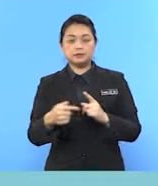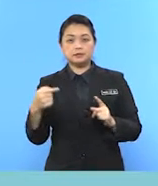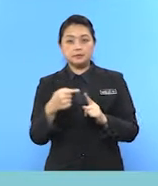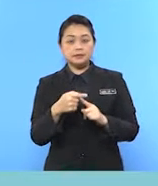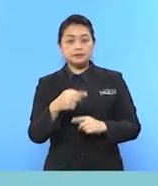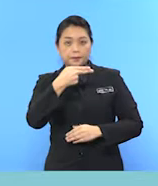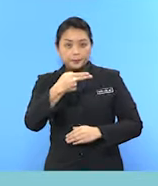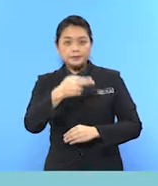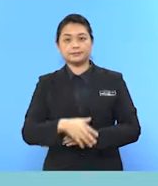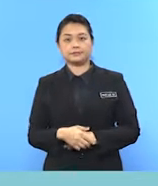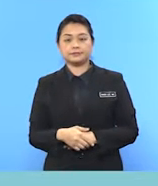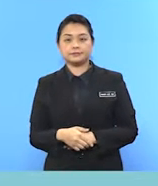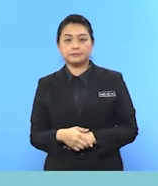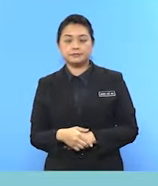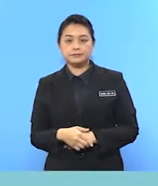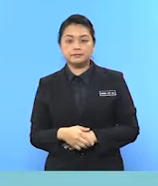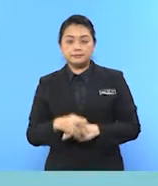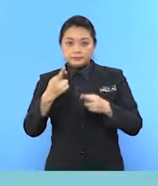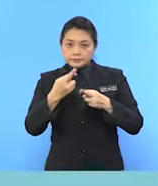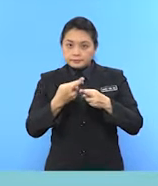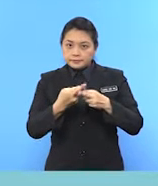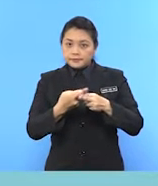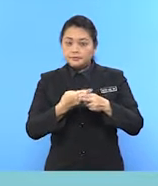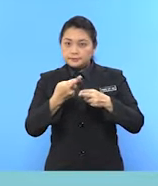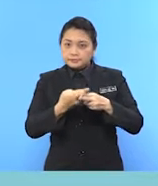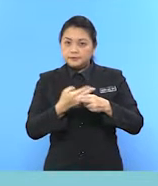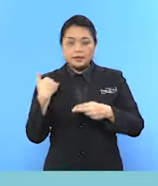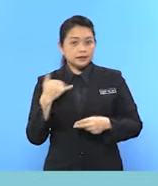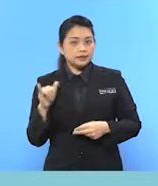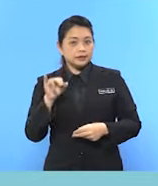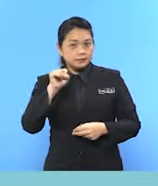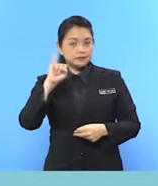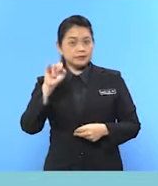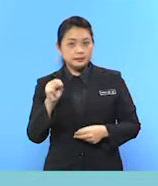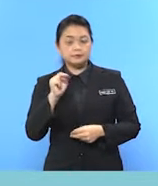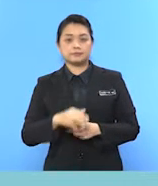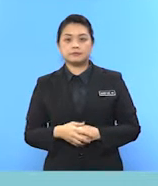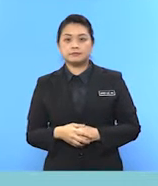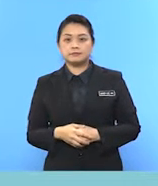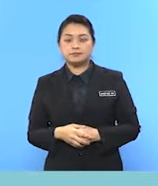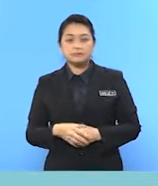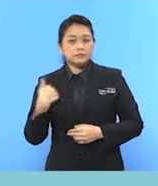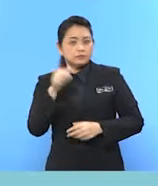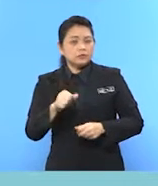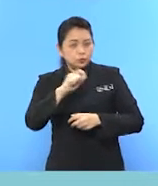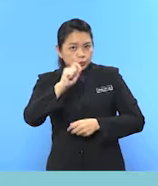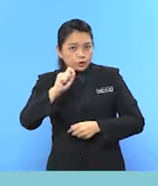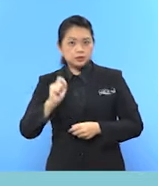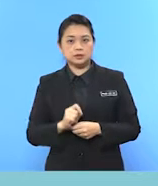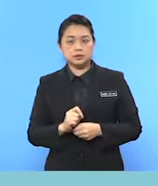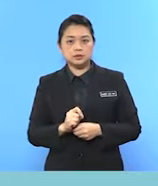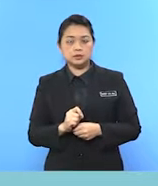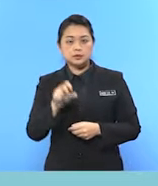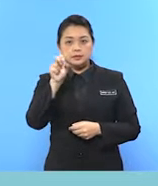kepada hipotenus. Singkatan kepada sinus ialah sin. Kita juga boleh menulis